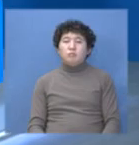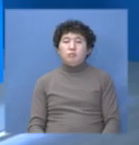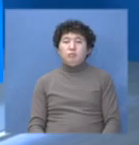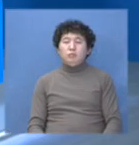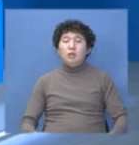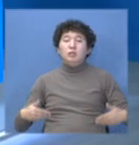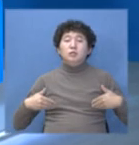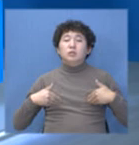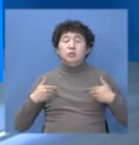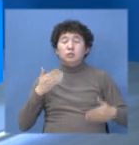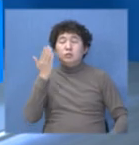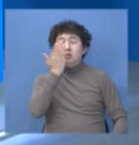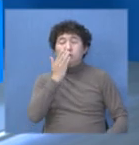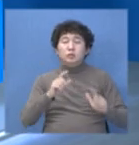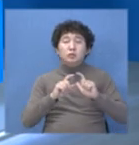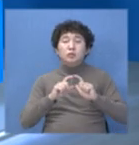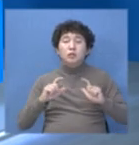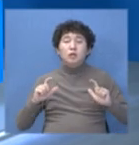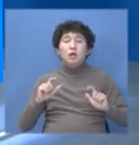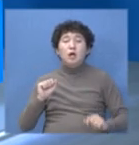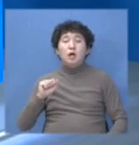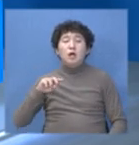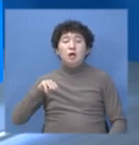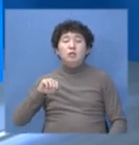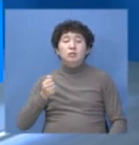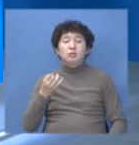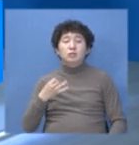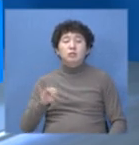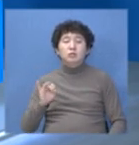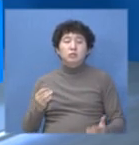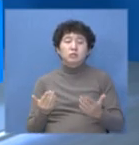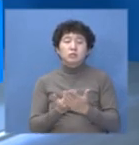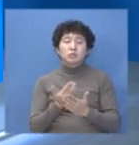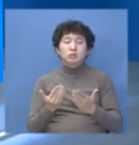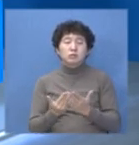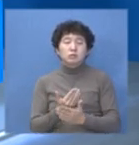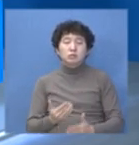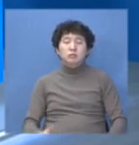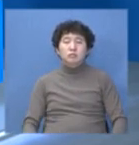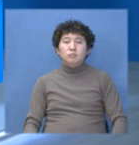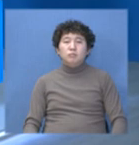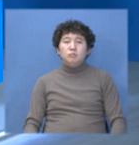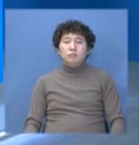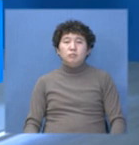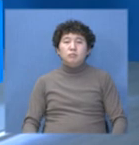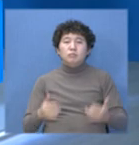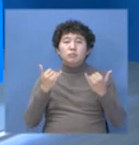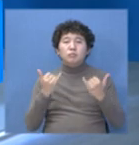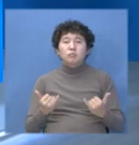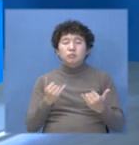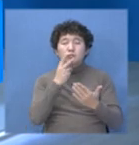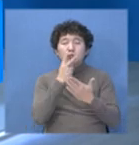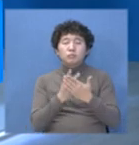Ассаламу алейкум, тікелей эфирде Алтай ақпарат. Студияда Данияр Қайратұлы. Әріптесім Гүлден Айдарқызы, сурд аудармада Әділ Аман. Бүгін